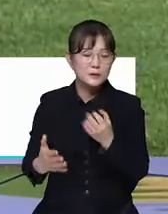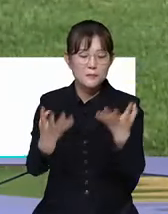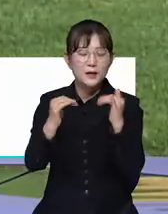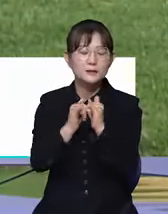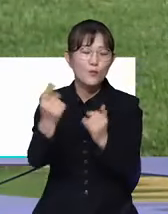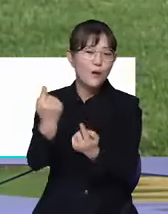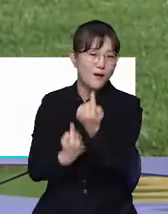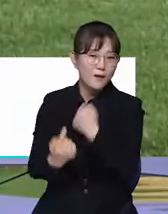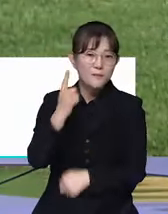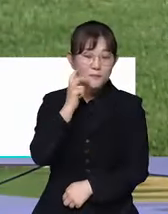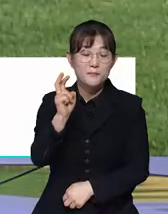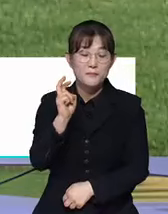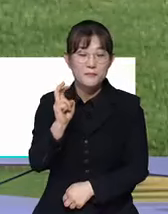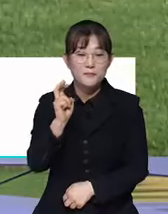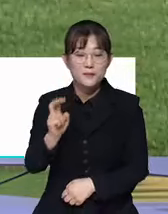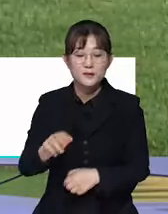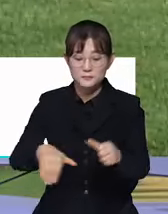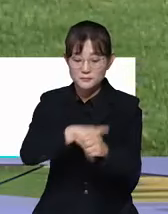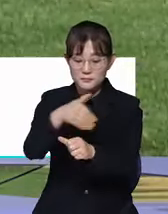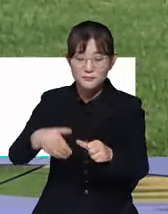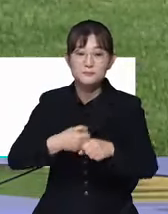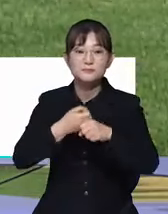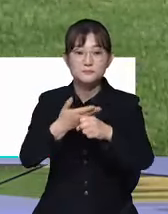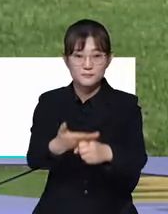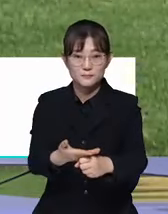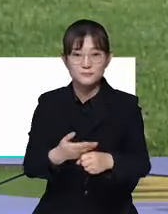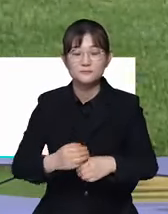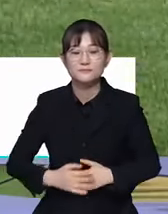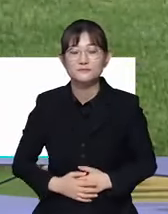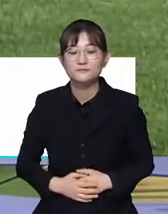예상됩니다 최용석 기자가 그 현장을